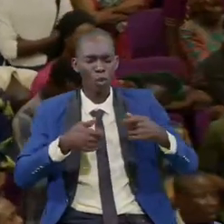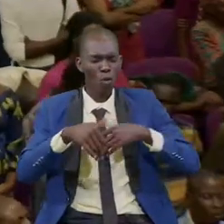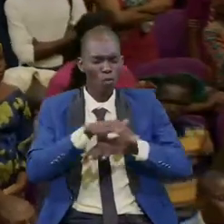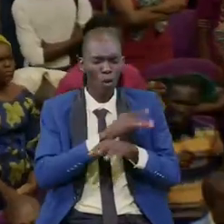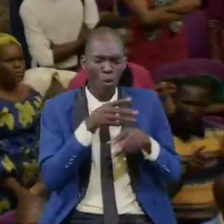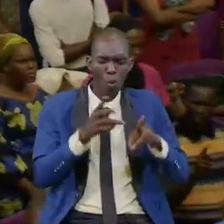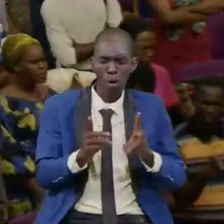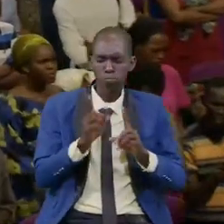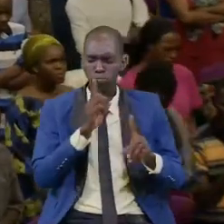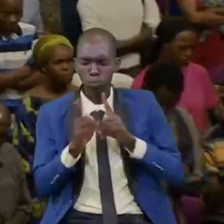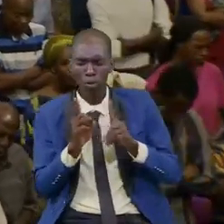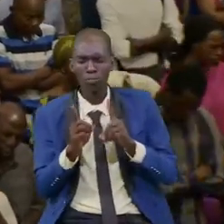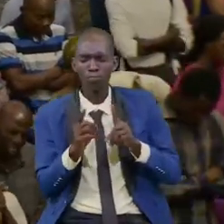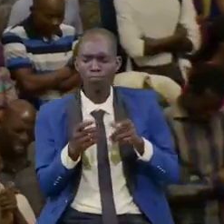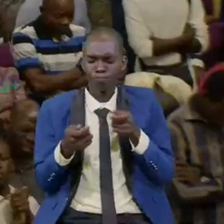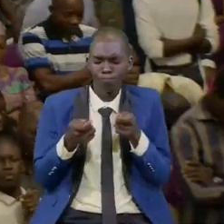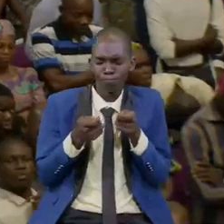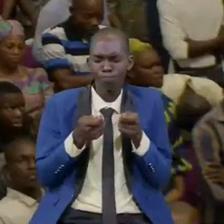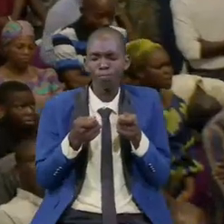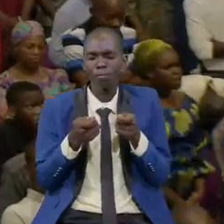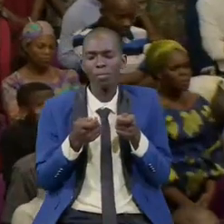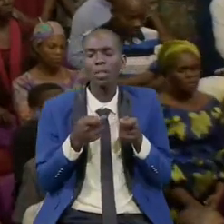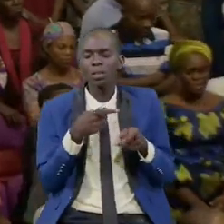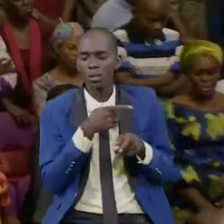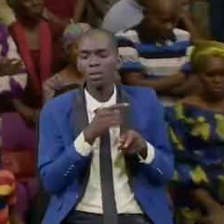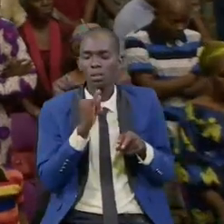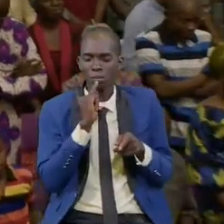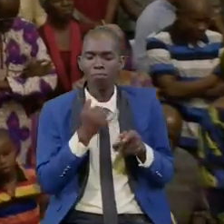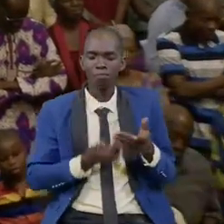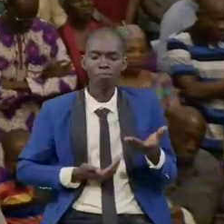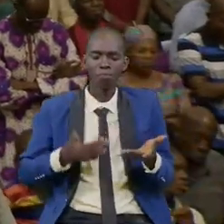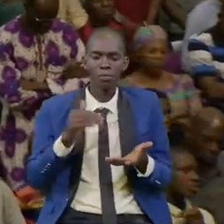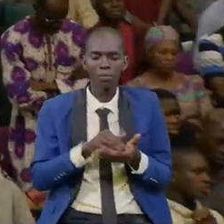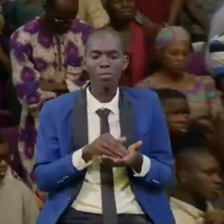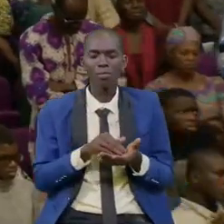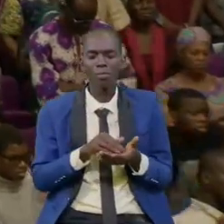sur vos langues, sur vos paroles, née de nouveau.